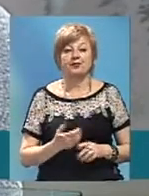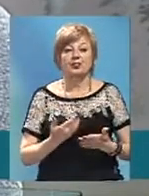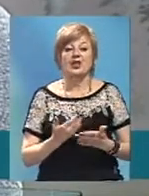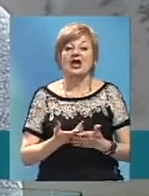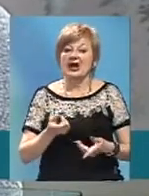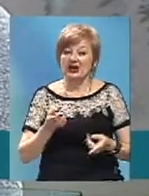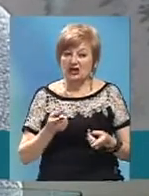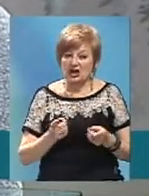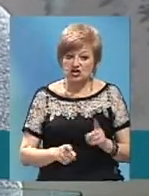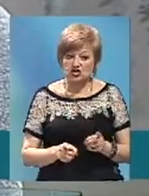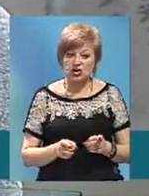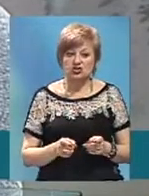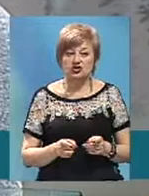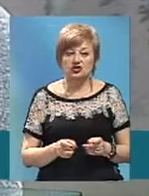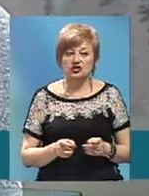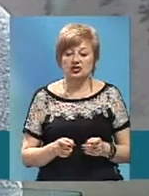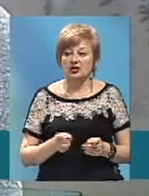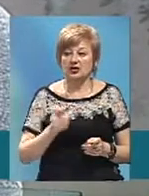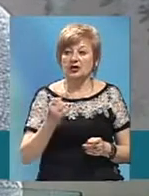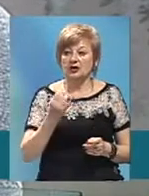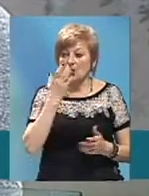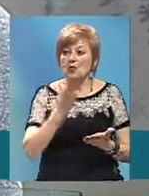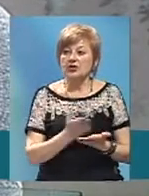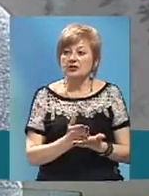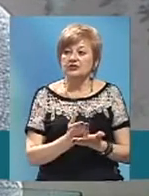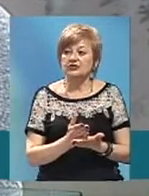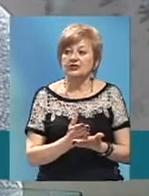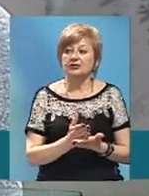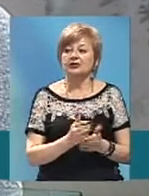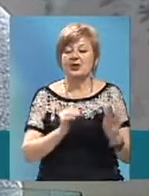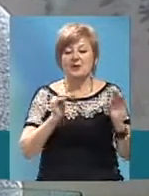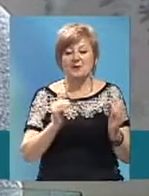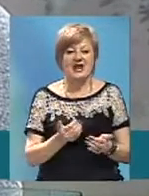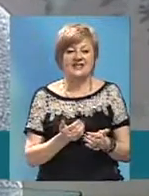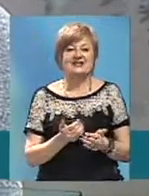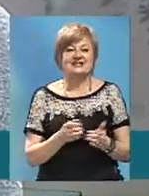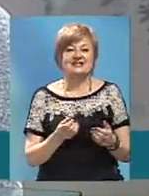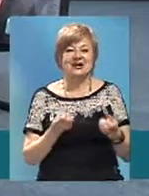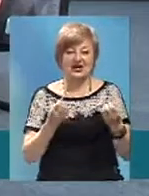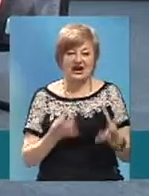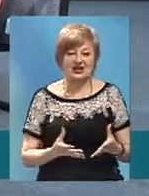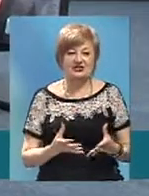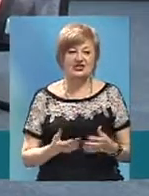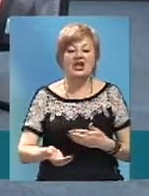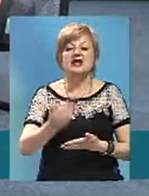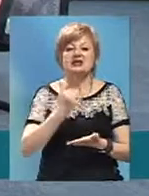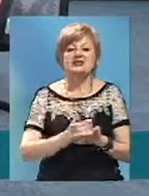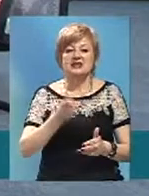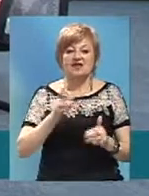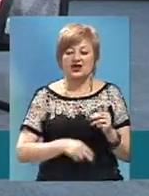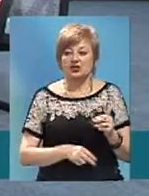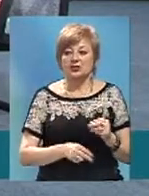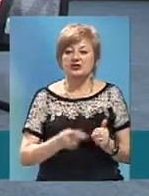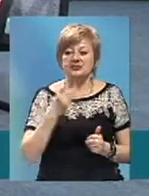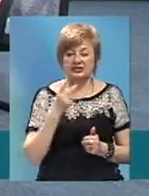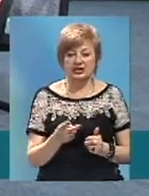так, і який? Оптимістичний? І менш реалістичний. Ну, да, і менш реалістичний. Отже, і цим завершуємо. Так,